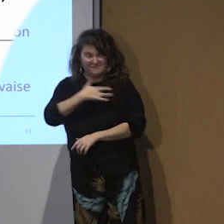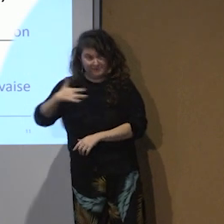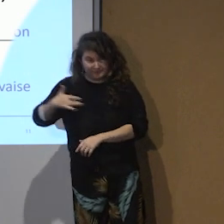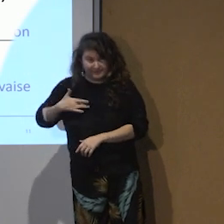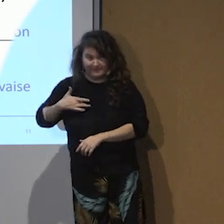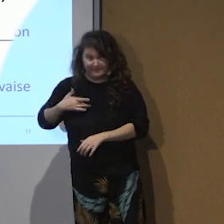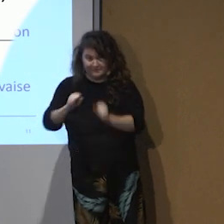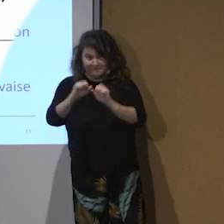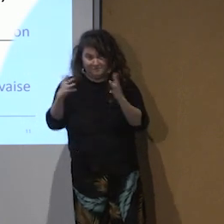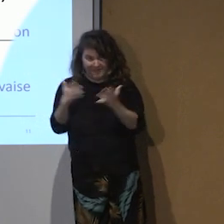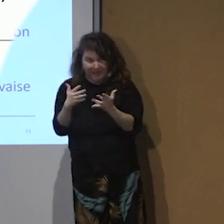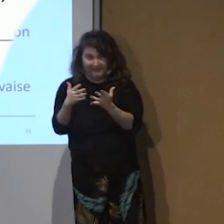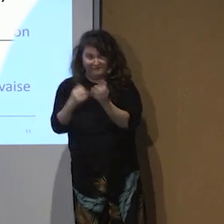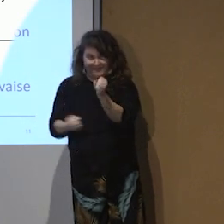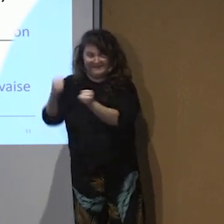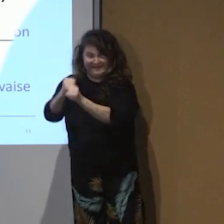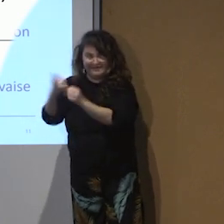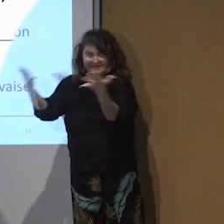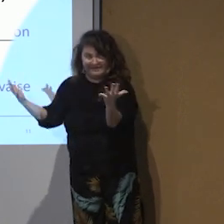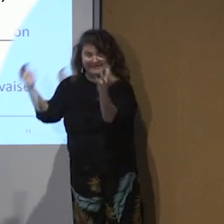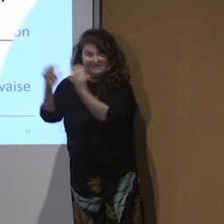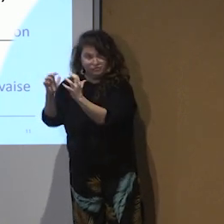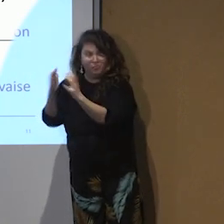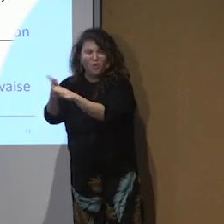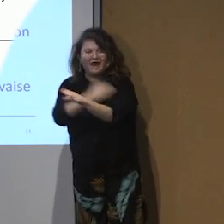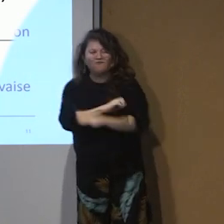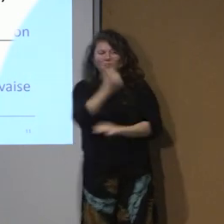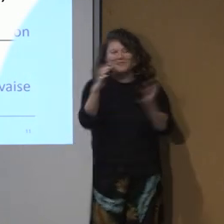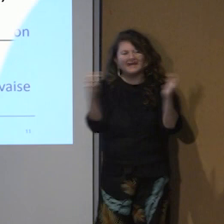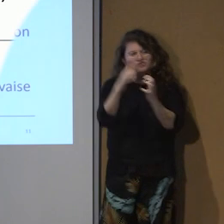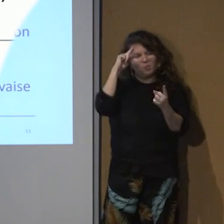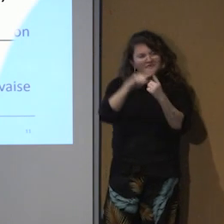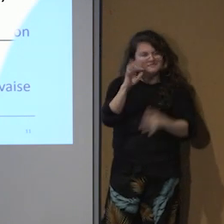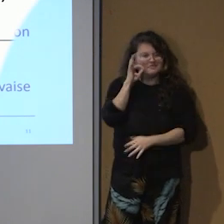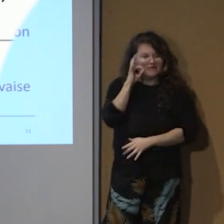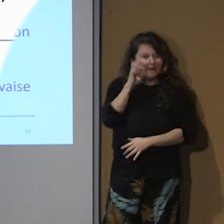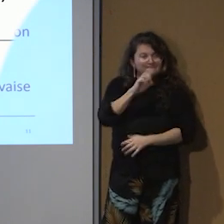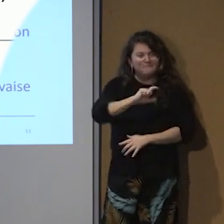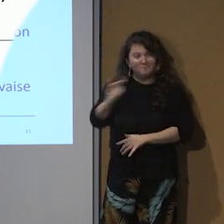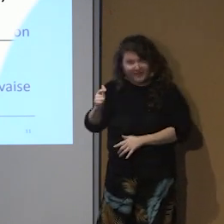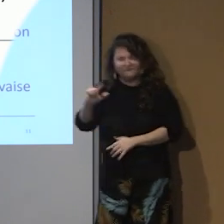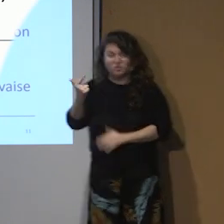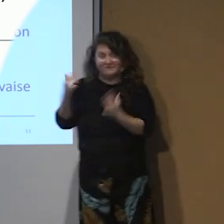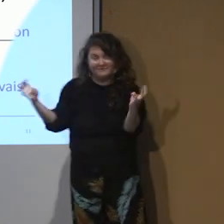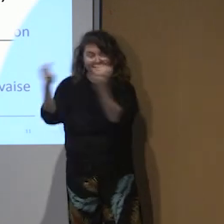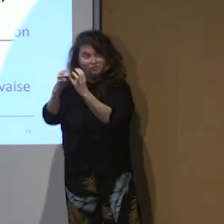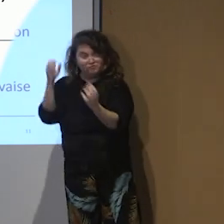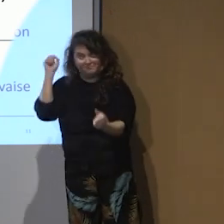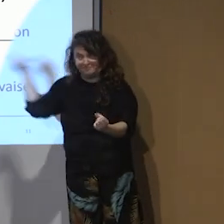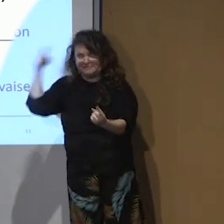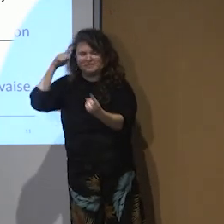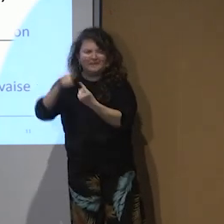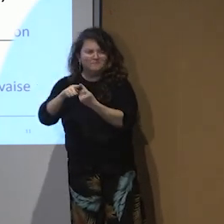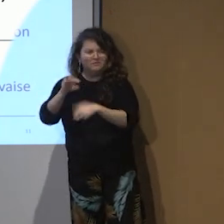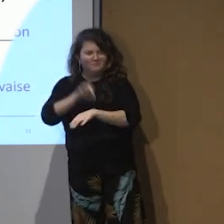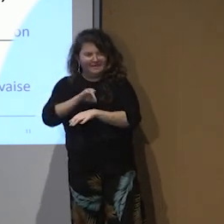niveau, 10 ans après celle consacrée au VIH. Et une action sur la prévention des facteurs de risque,